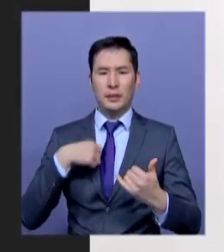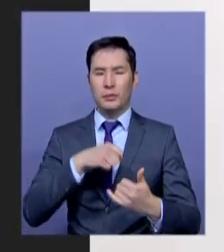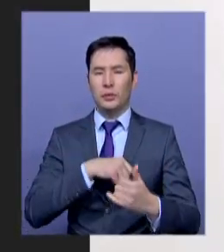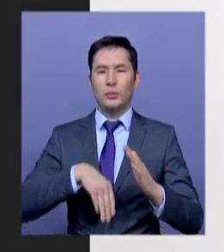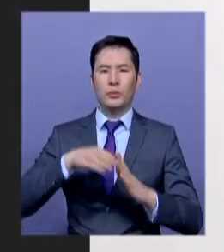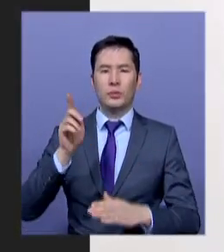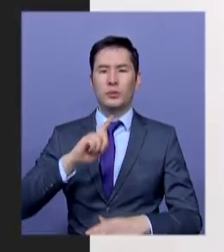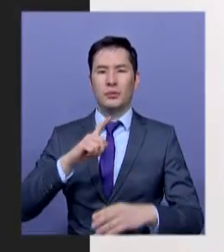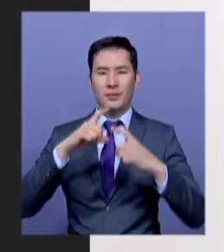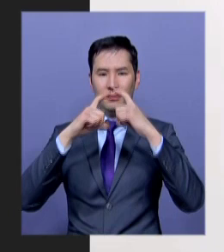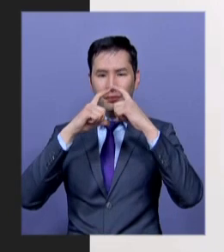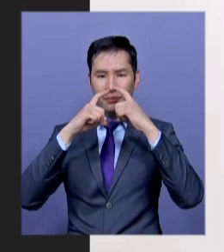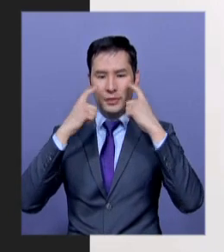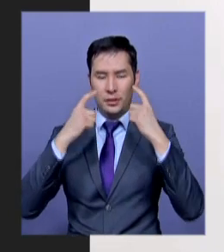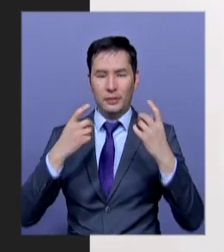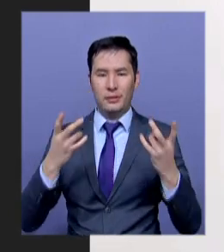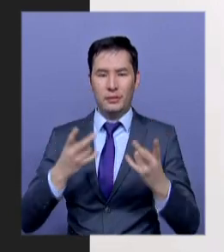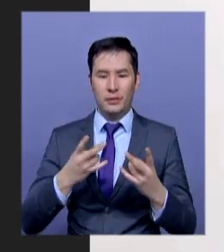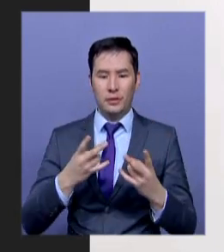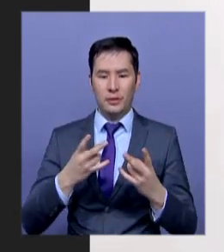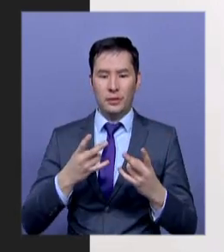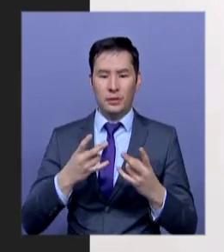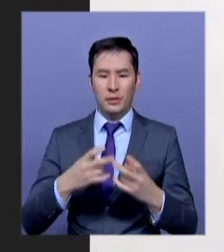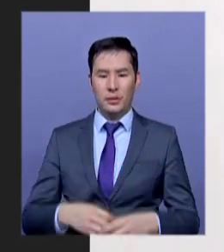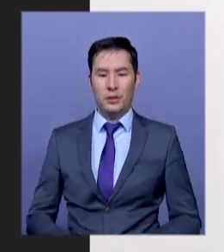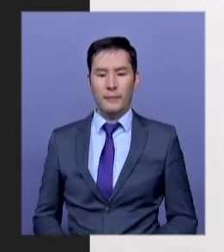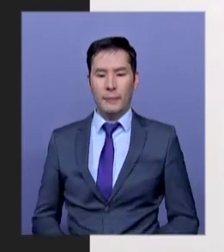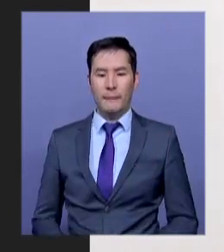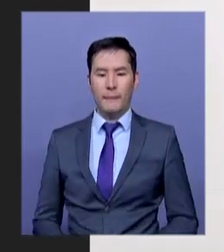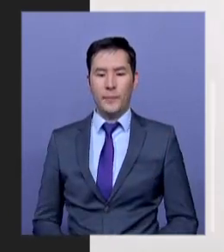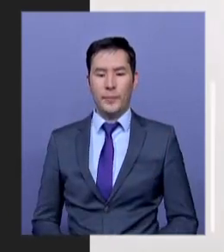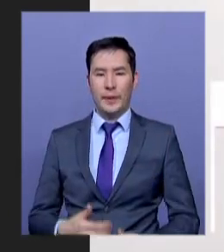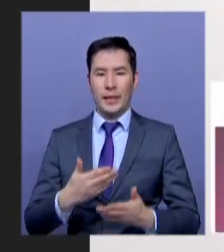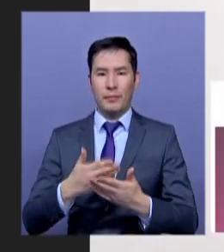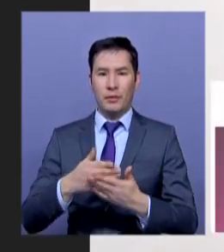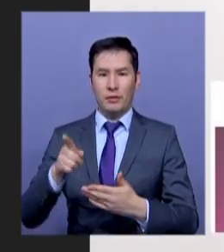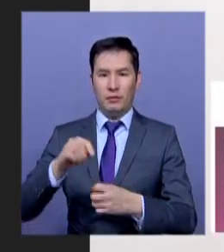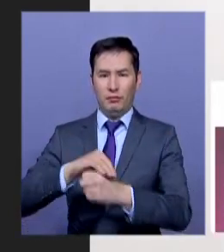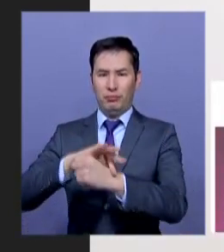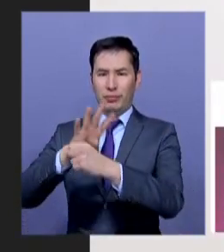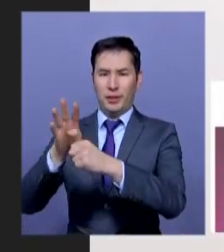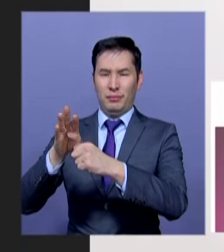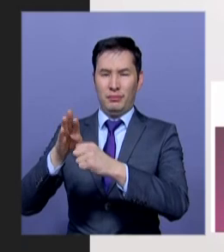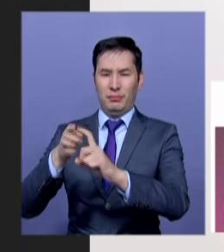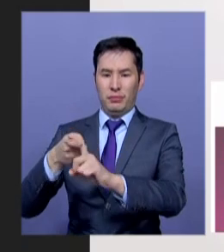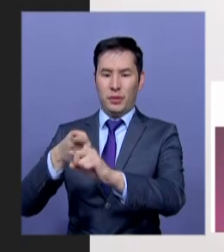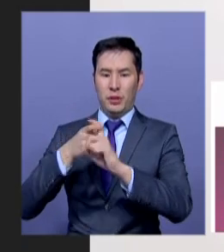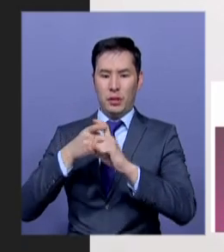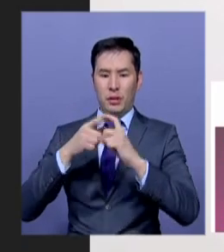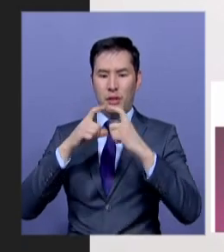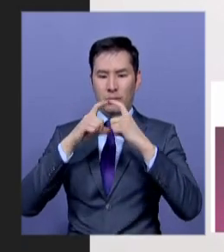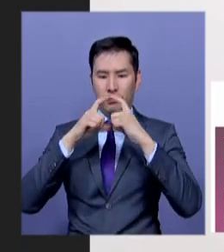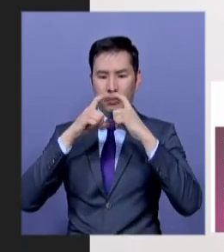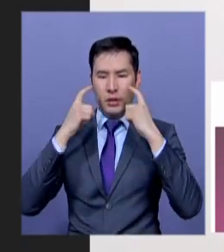бетперде. Бұл бетперде дегеніміз вируспен бетпе-бет келген күннің өзінде көп мөлшерді бетперде ұстап